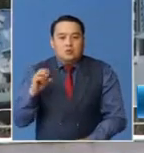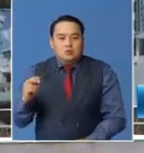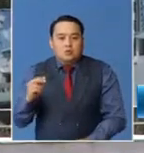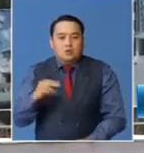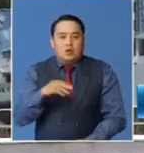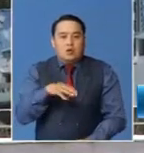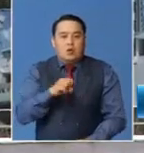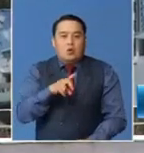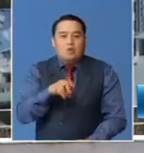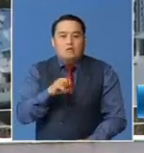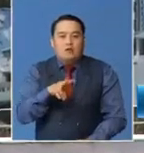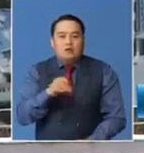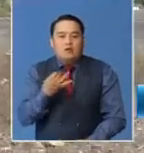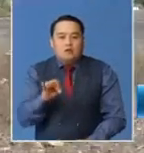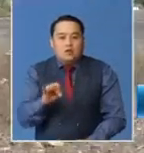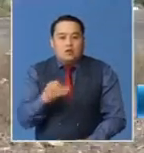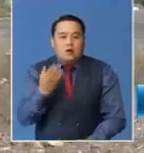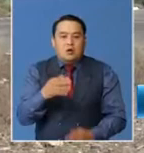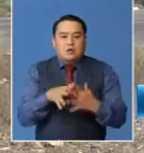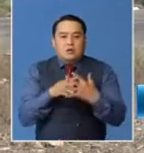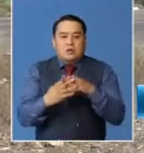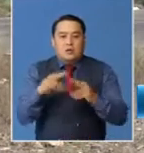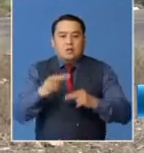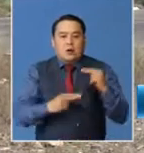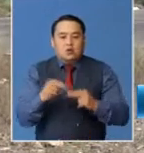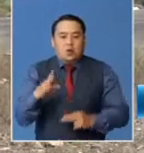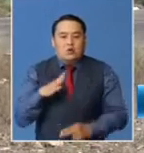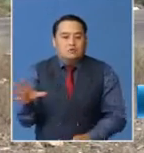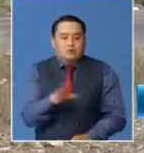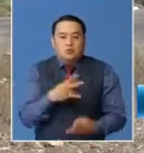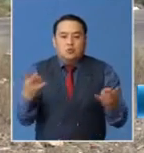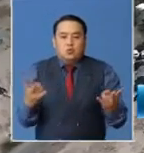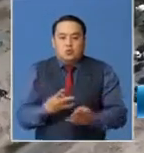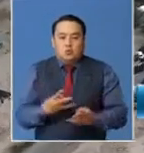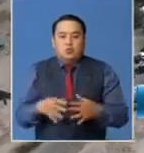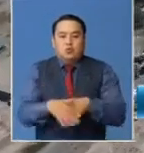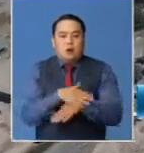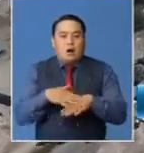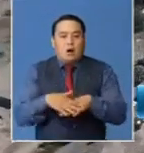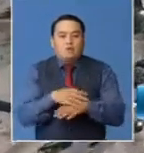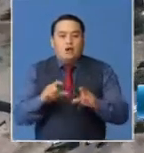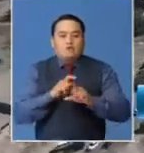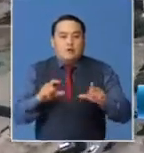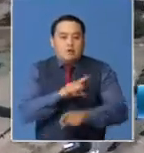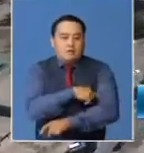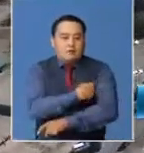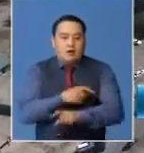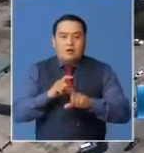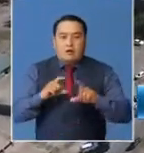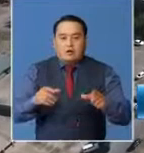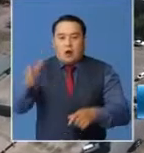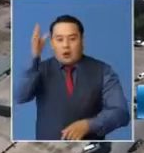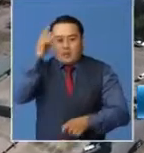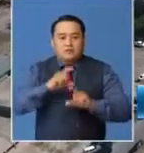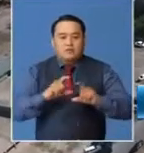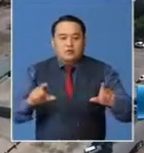труда Николай Головатский, при котором в селе были построены все необходимые для населения объекты здравоохранения,